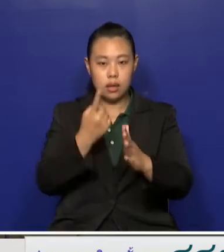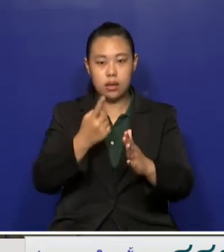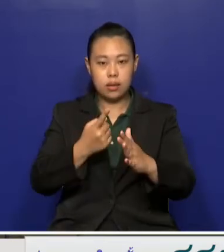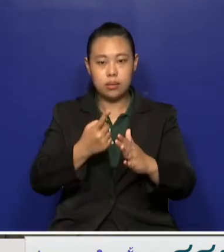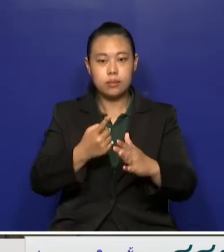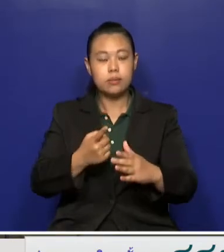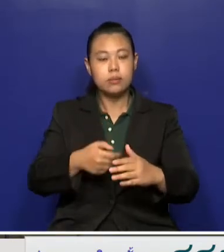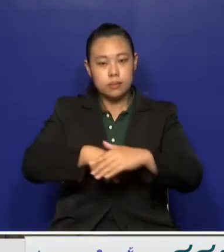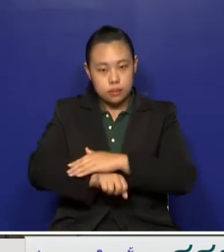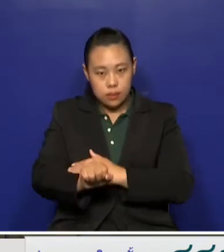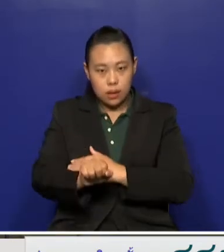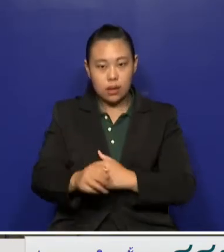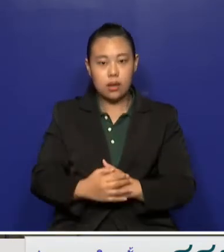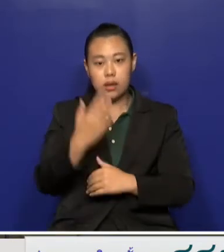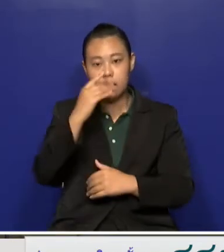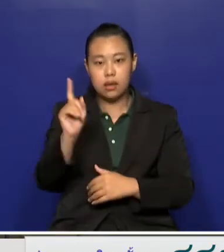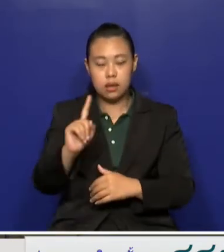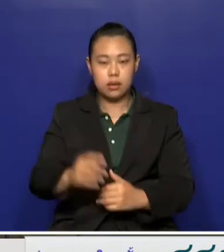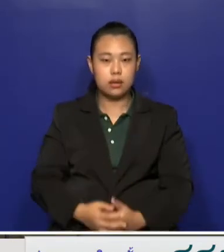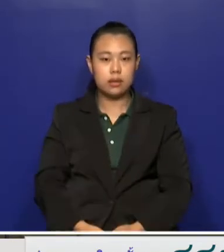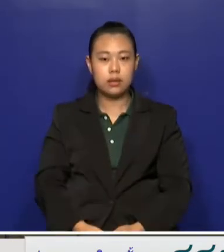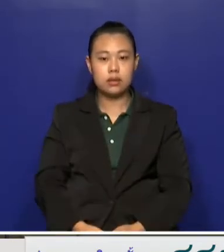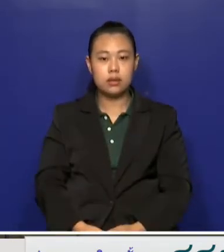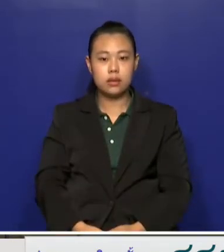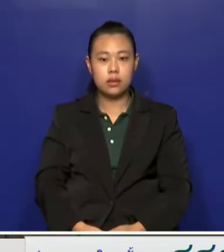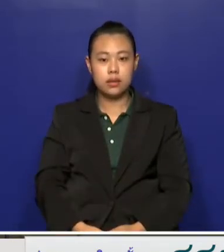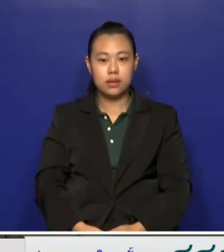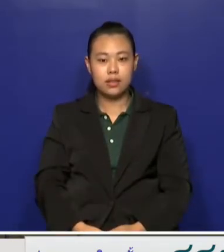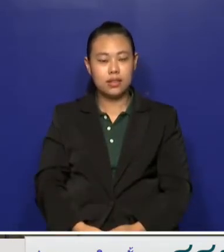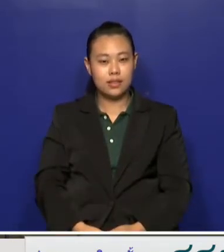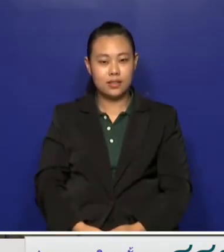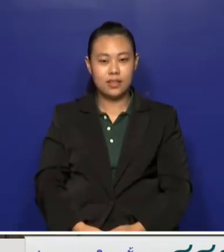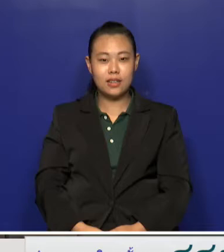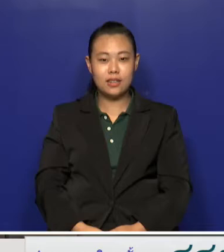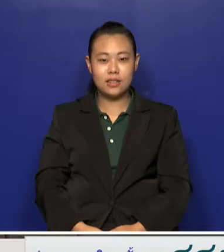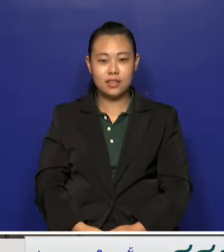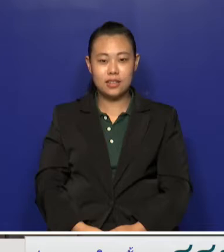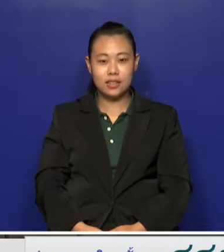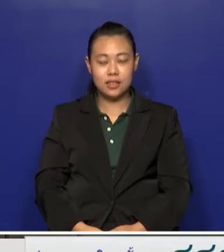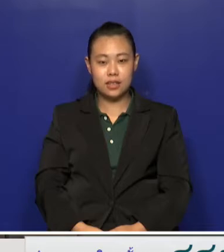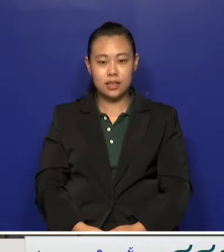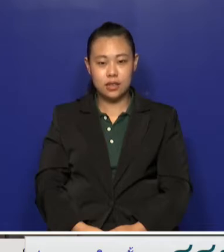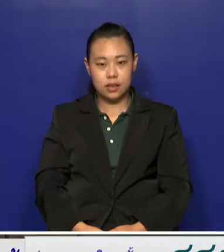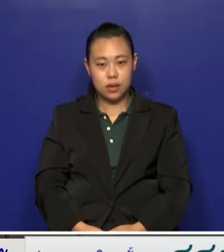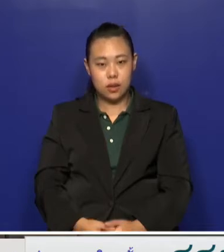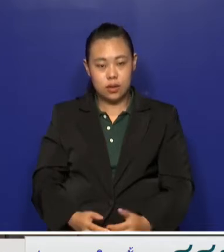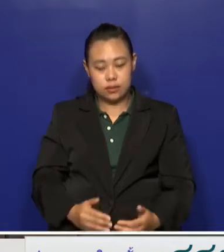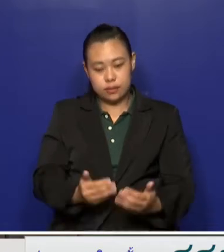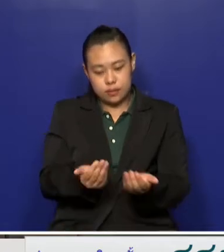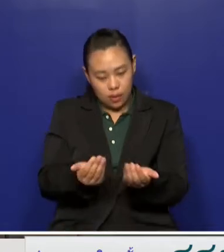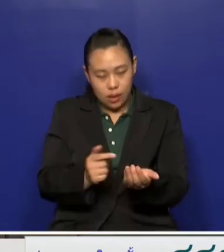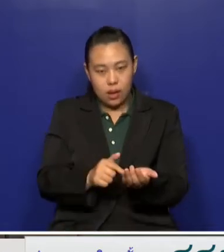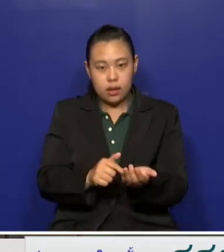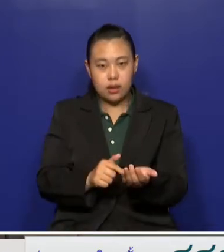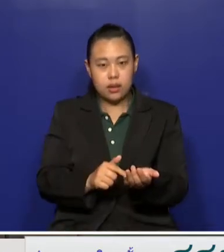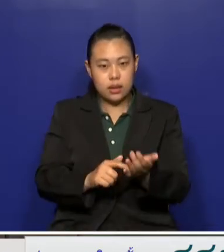นั้นคือสุดยอดนั้นคือเขาเรียกว่าเป็นวัยทองหรือวัยสมองของเด็กจะต้องตั้ง